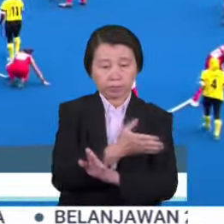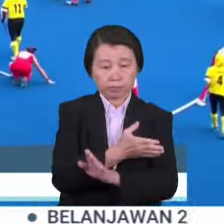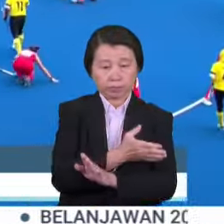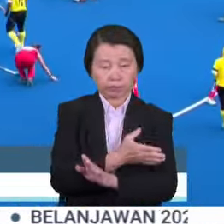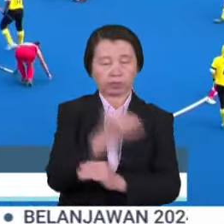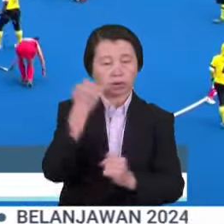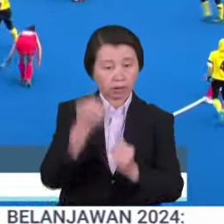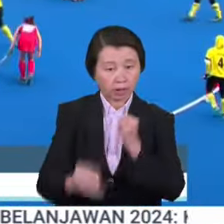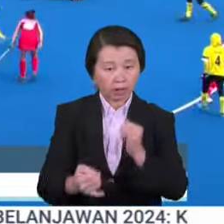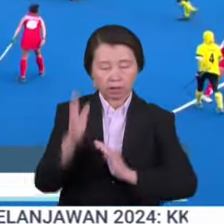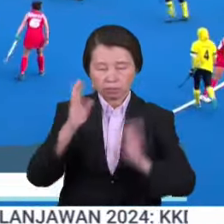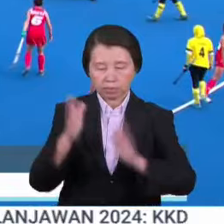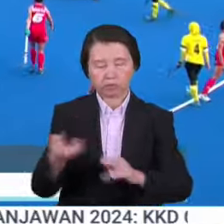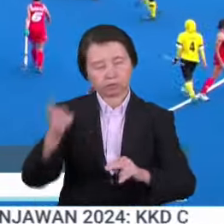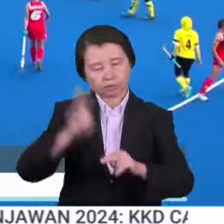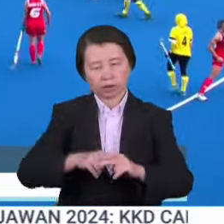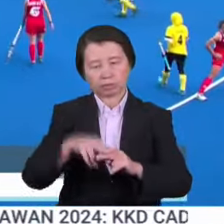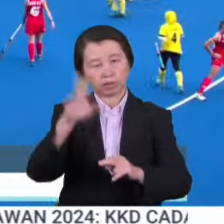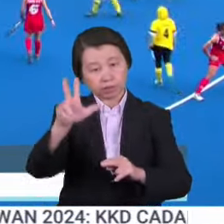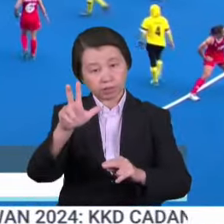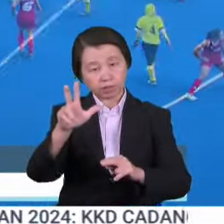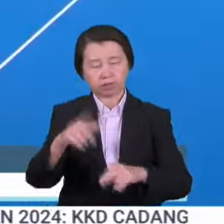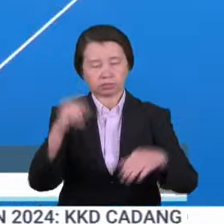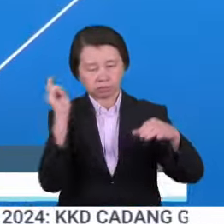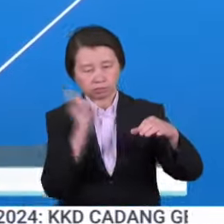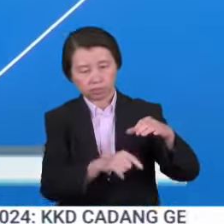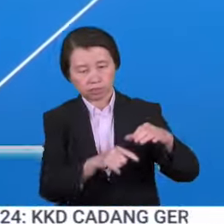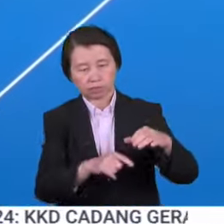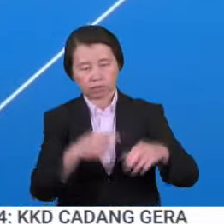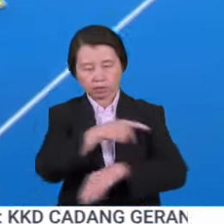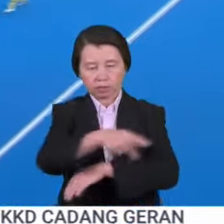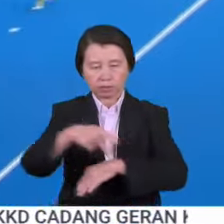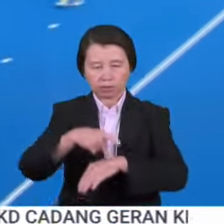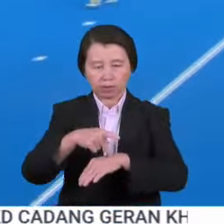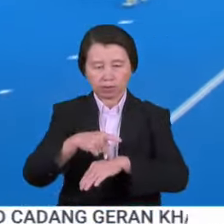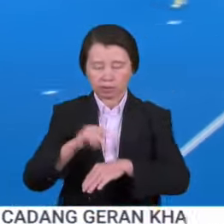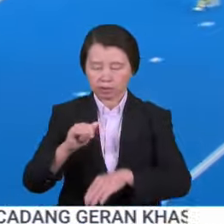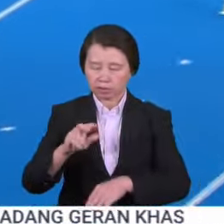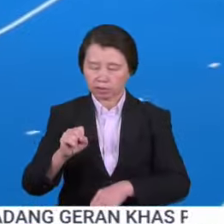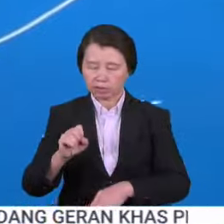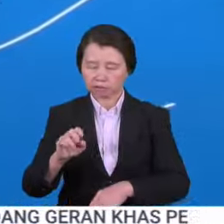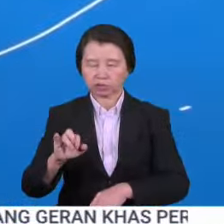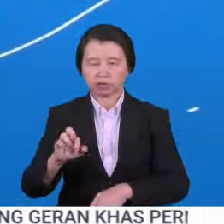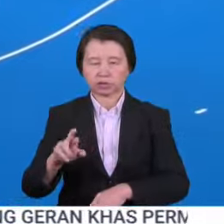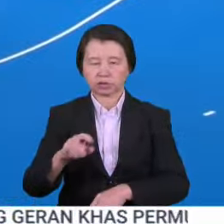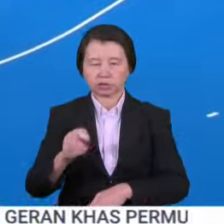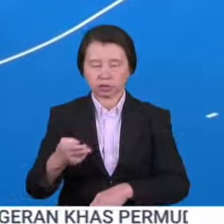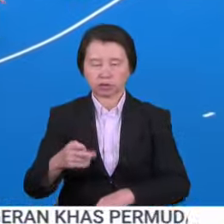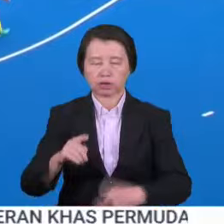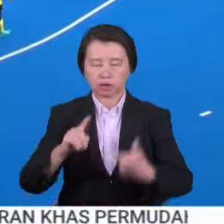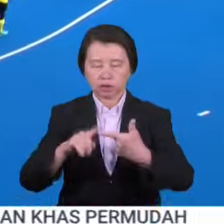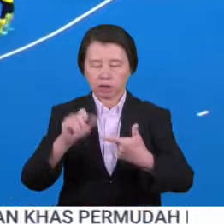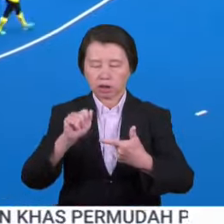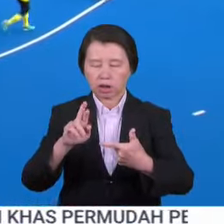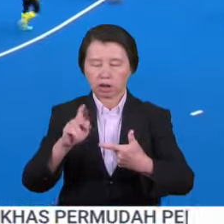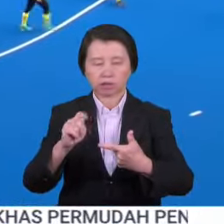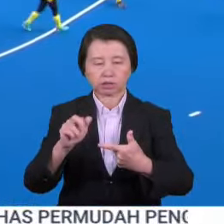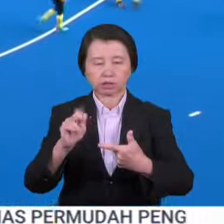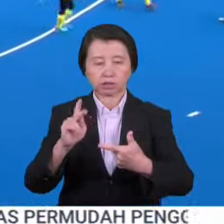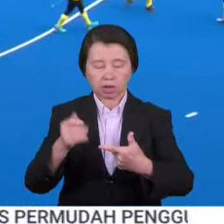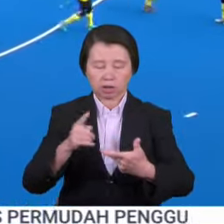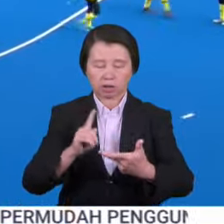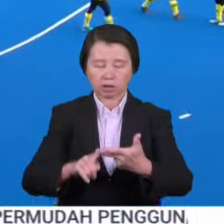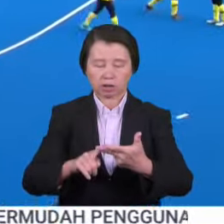sebenar perlawanan berakhir, Malaysia menambah 3 lagi gol menerusi jaringan Padang Nur Inshira Eva Rizal, Nur Afiqah Shahzani